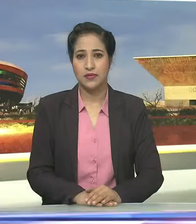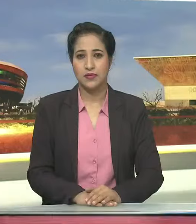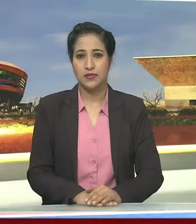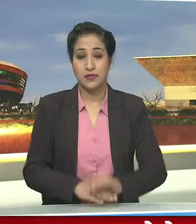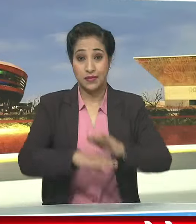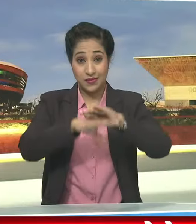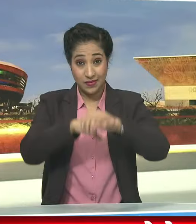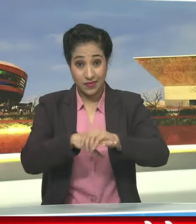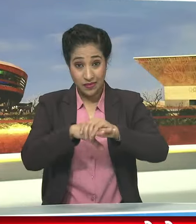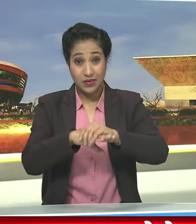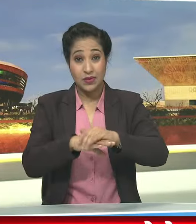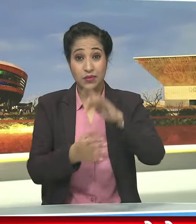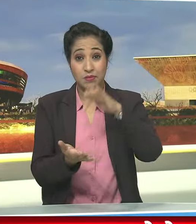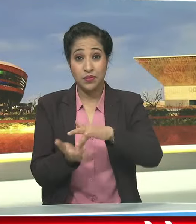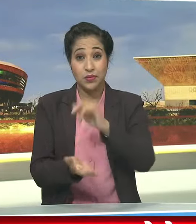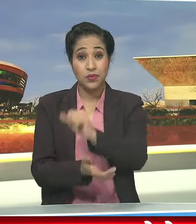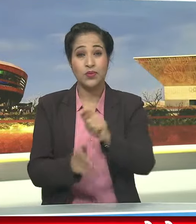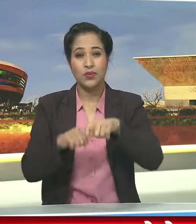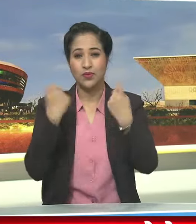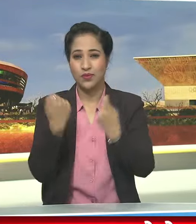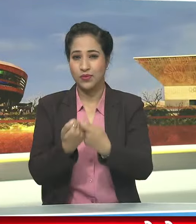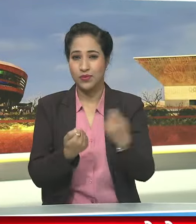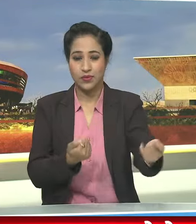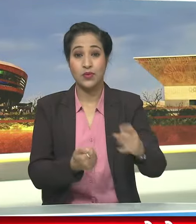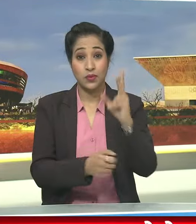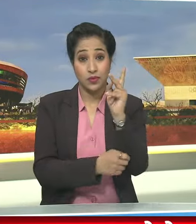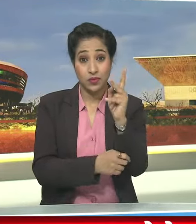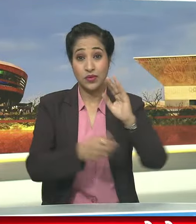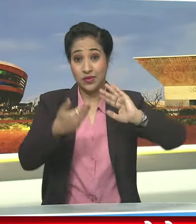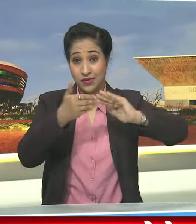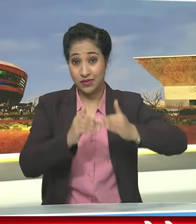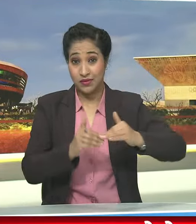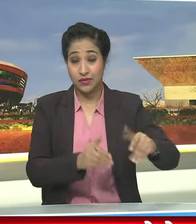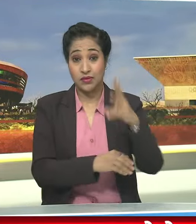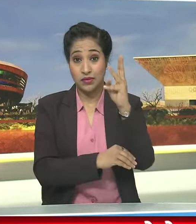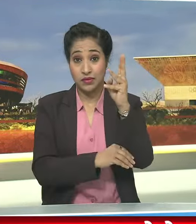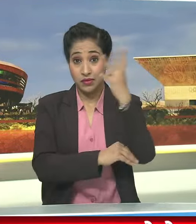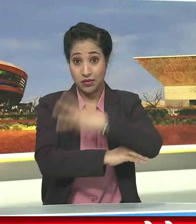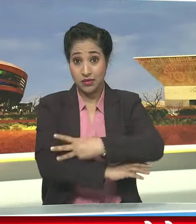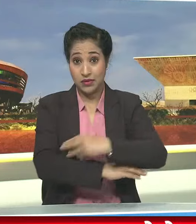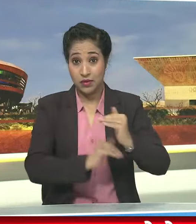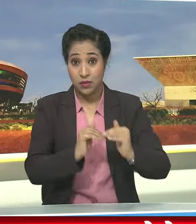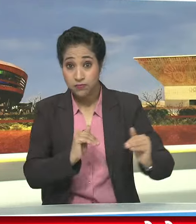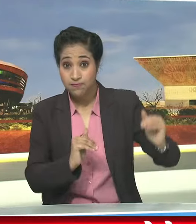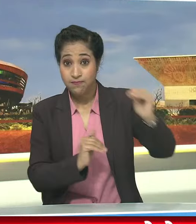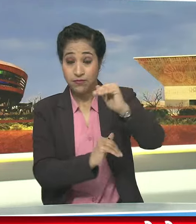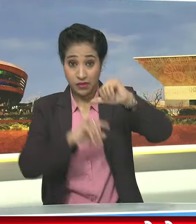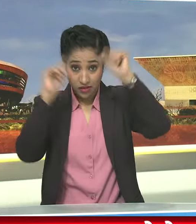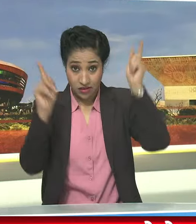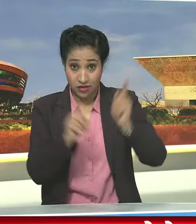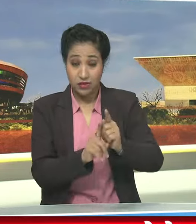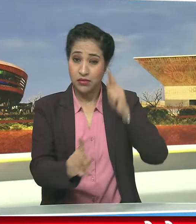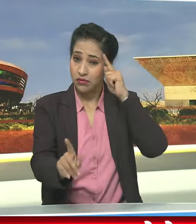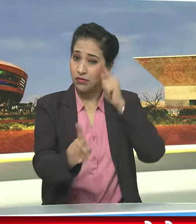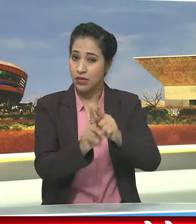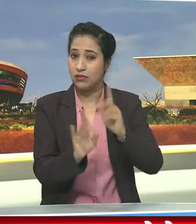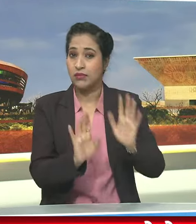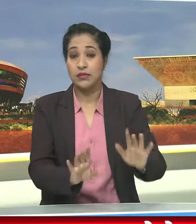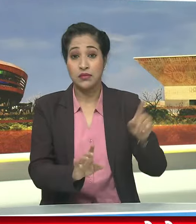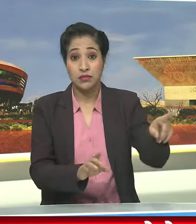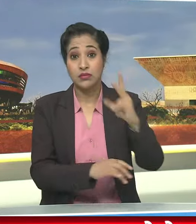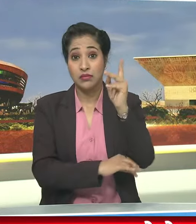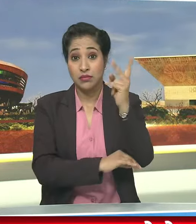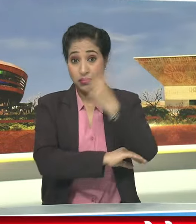और इंग्लैंड के खिलाफ दूसरे टेस्ट मैच के तीसरे दिन आज बड़ी बढ़त के इरादे से उतरेगी भारतीय टीम